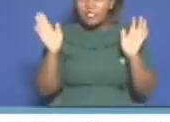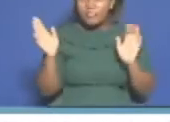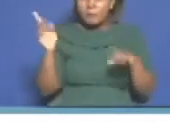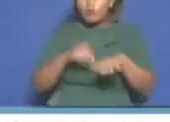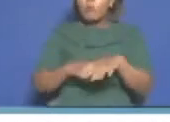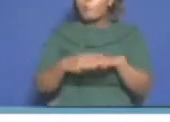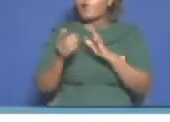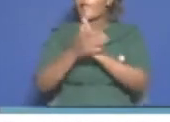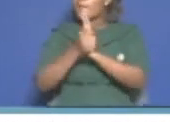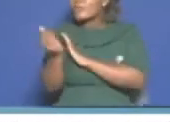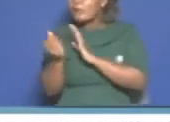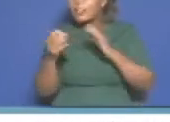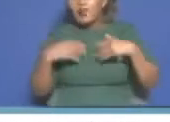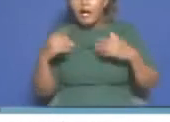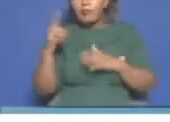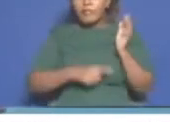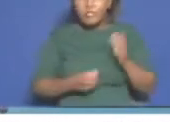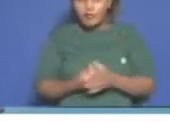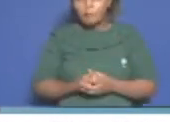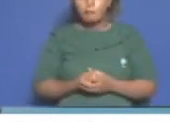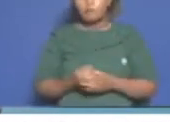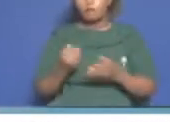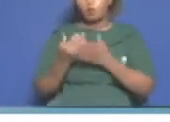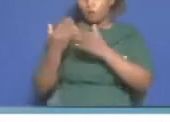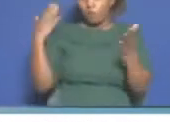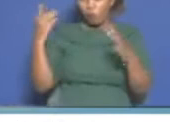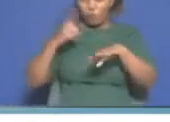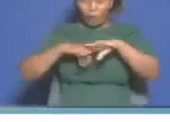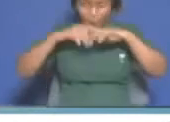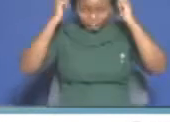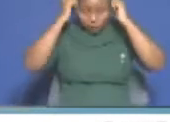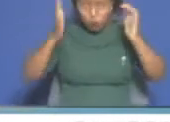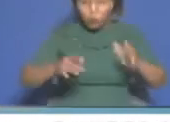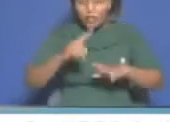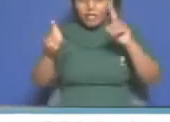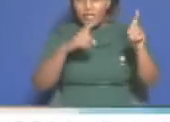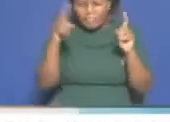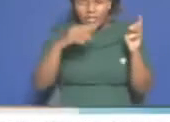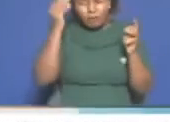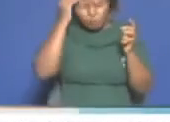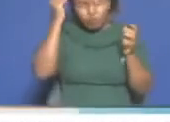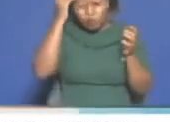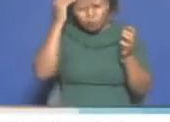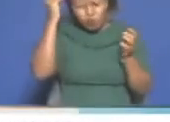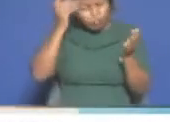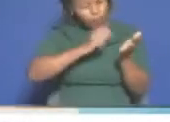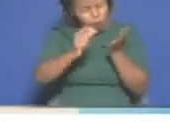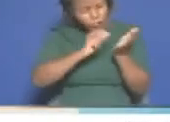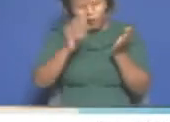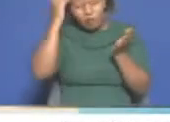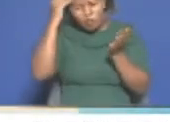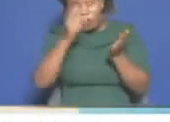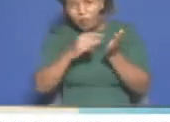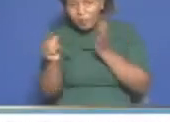shuleni kuna ile inajulikana kama kukrama, wakati ambapo mwanafunzi wakati wa mtihani atakuwa anakumbuka kila kitu. Baada ya mtihani